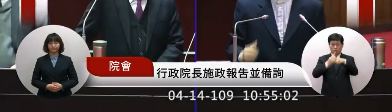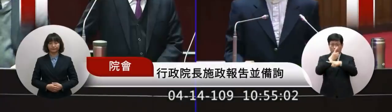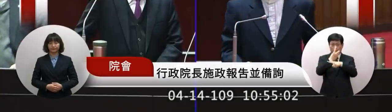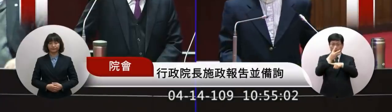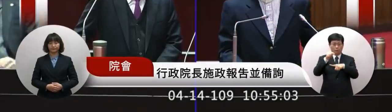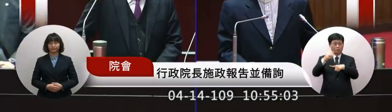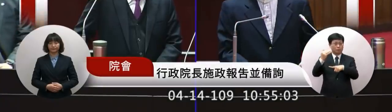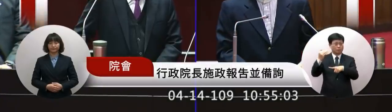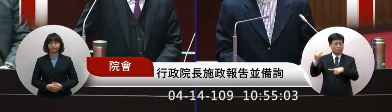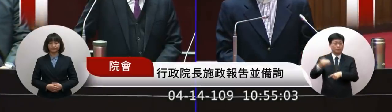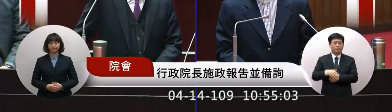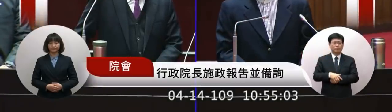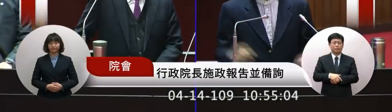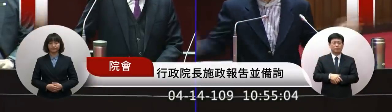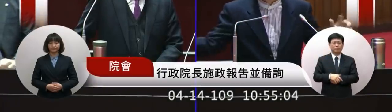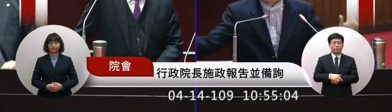13.99%。